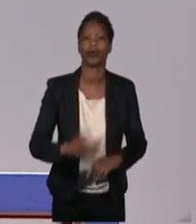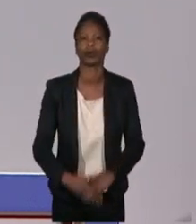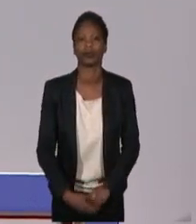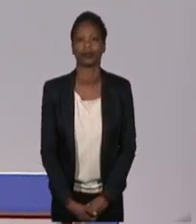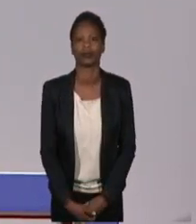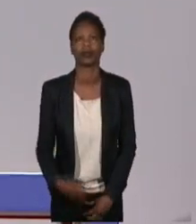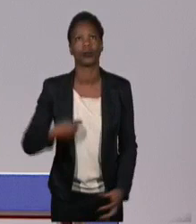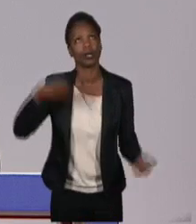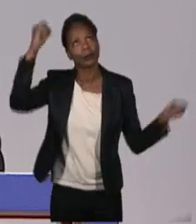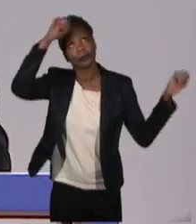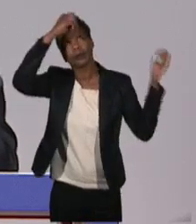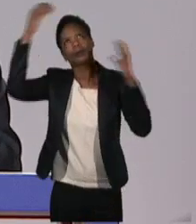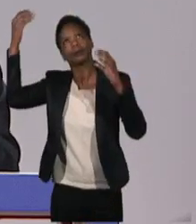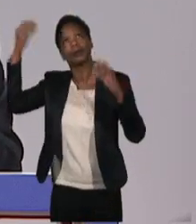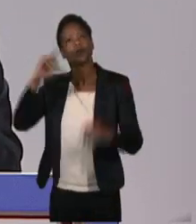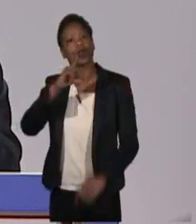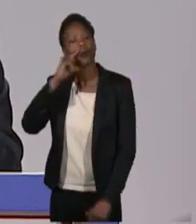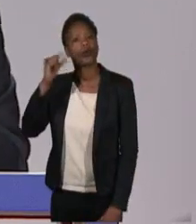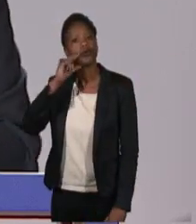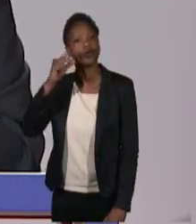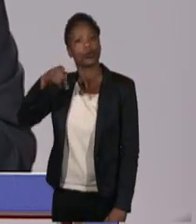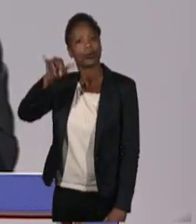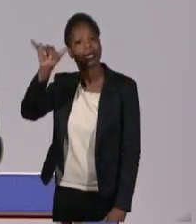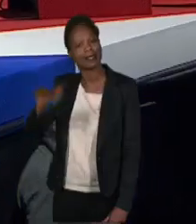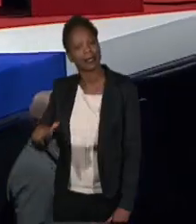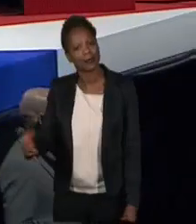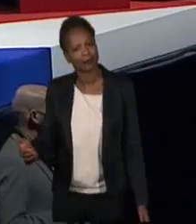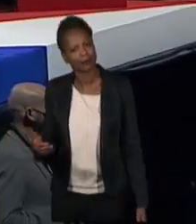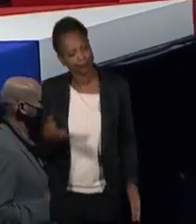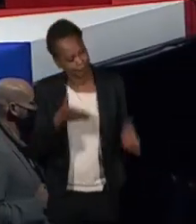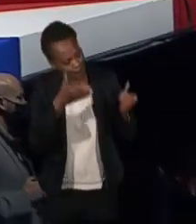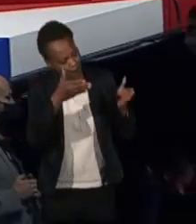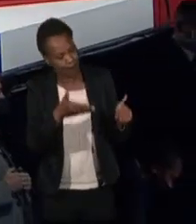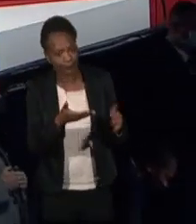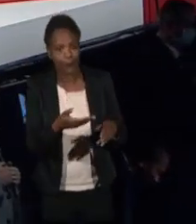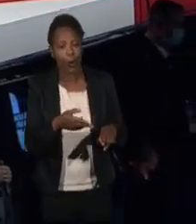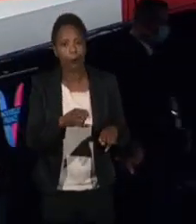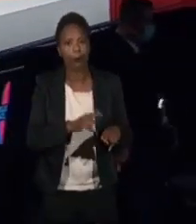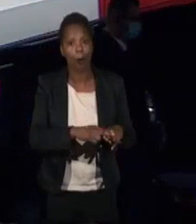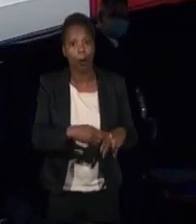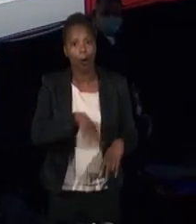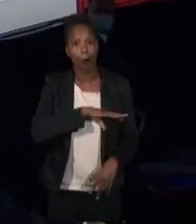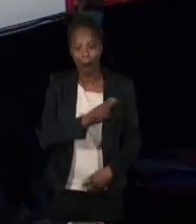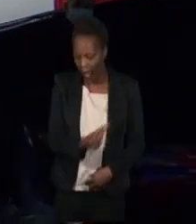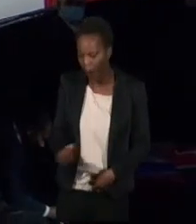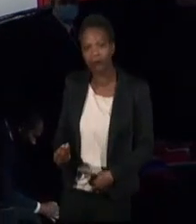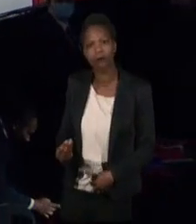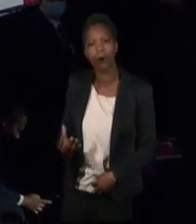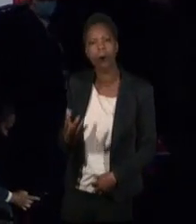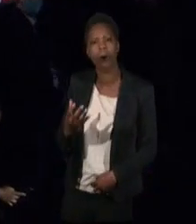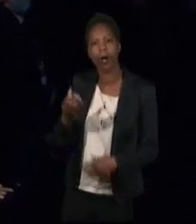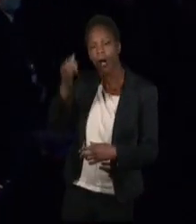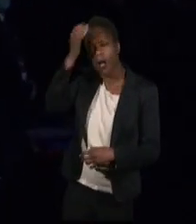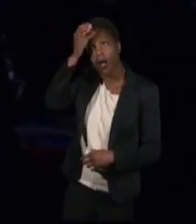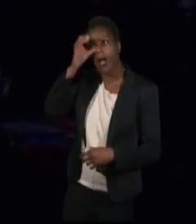je pense à Samuel Paty, mort d'avoir voulu apprendre à nos enfants la